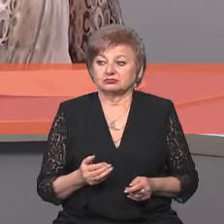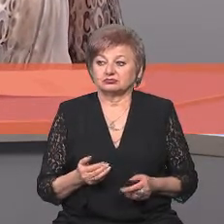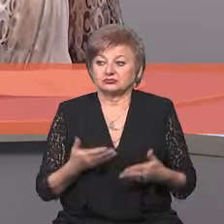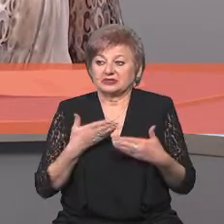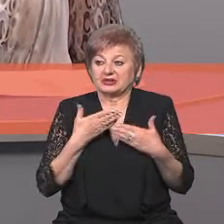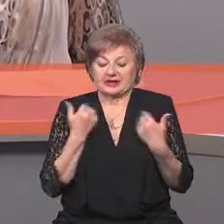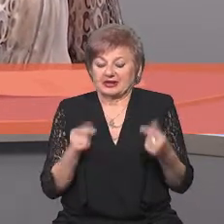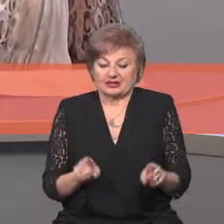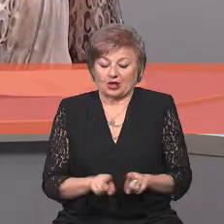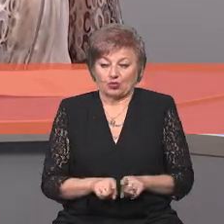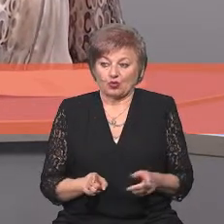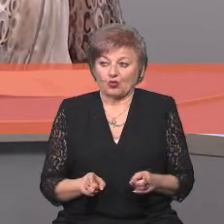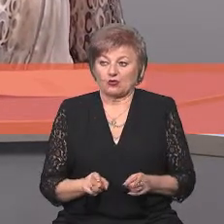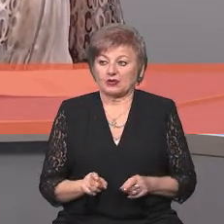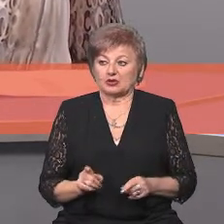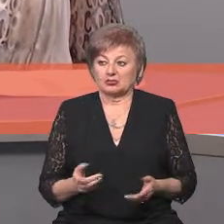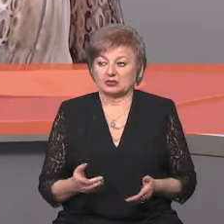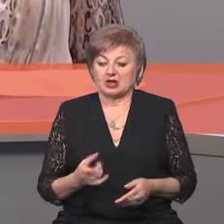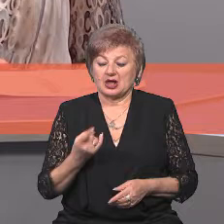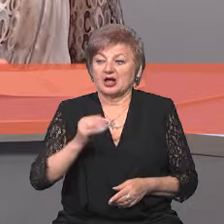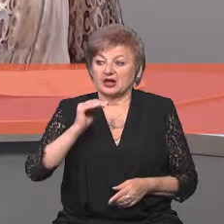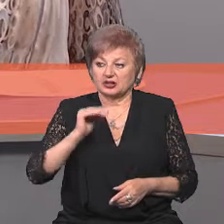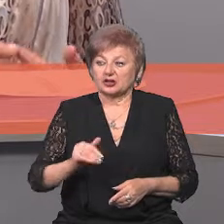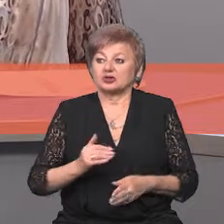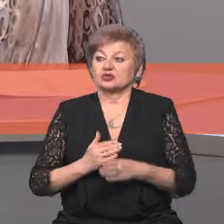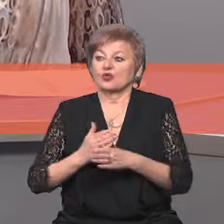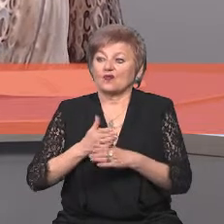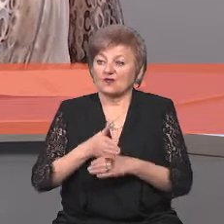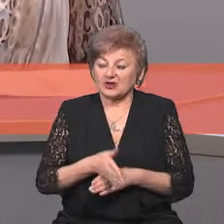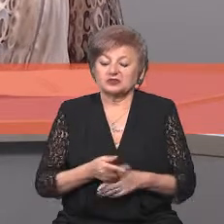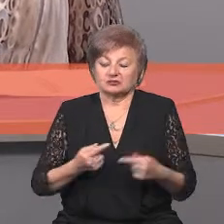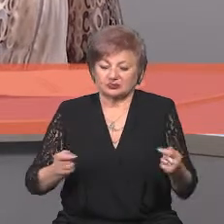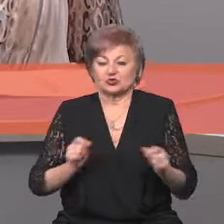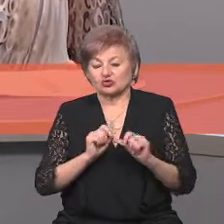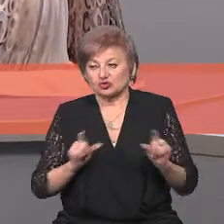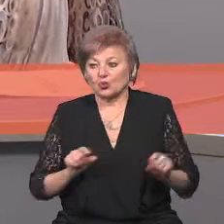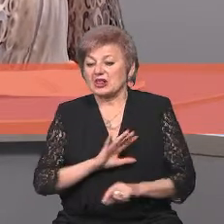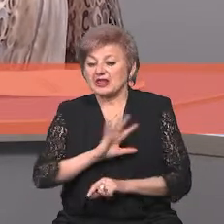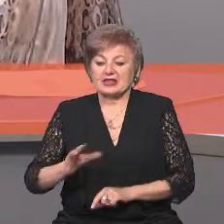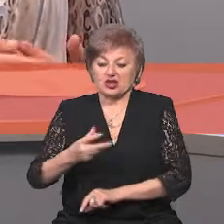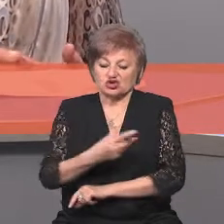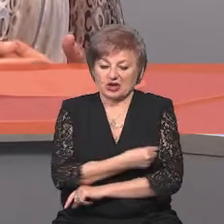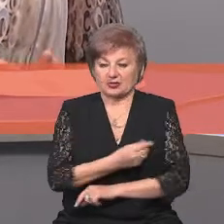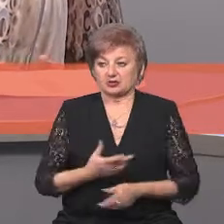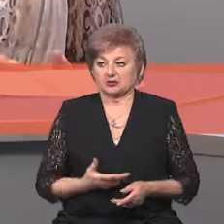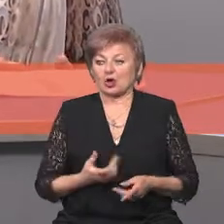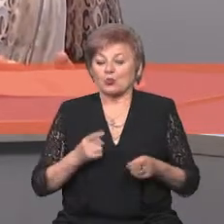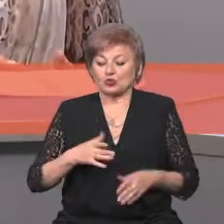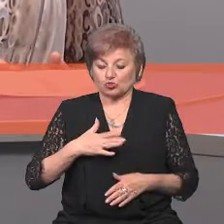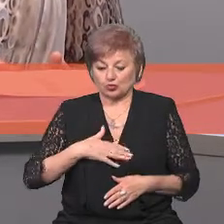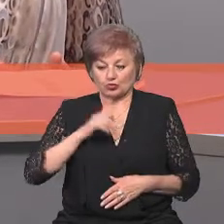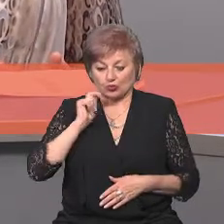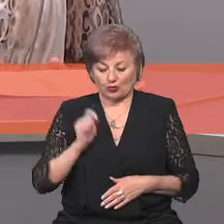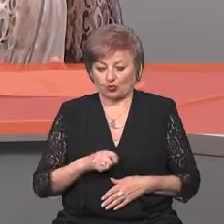Нема там такого, щоб діти відвідували будь-які заклади нещепленими. Чому в нашій країні